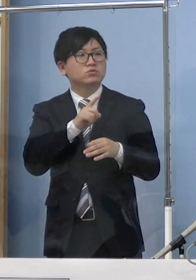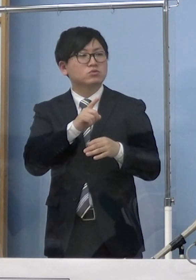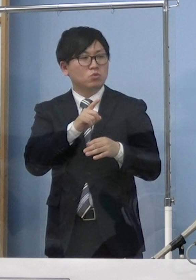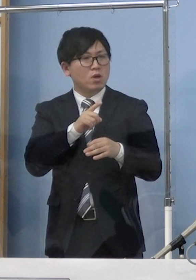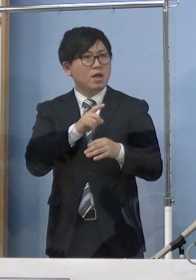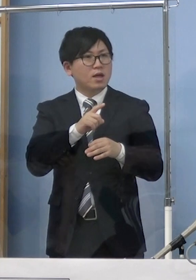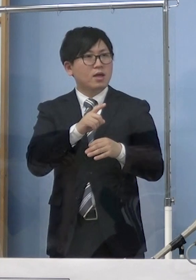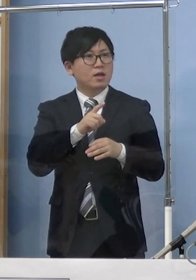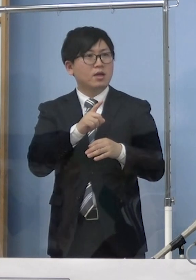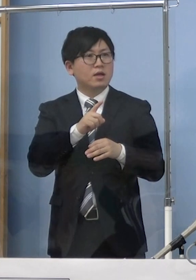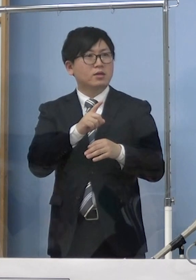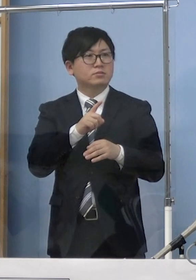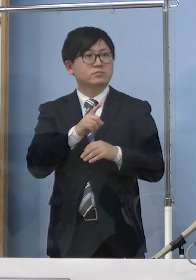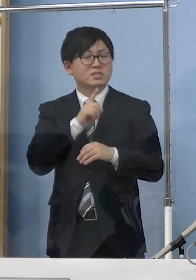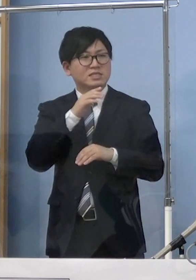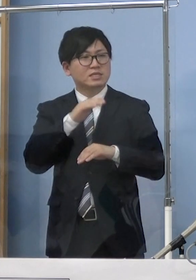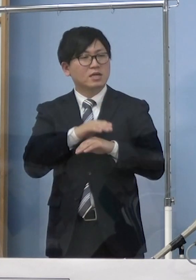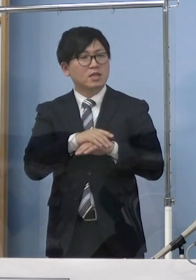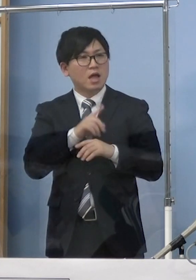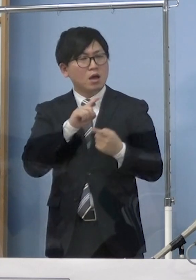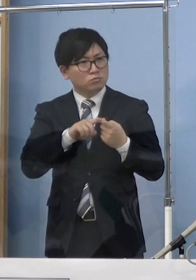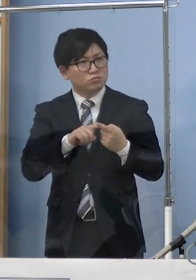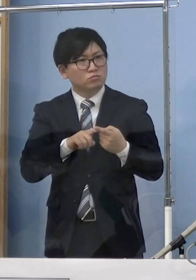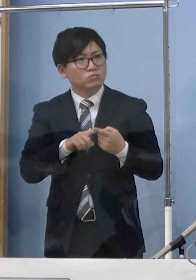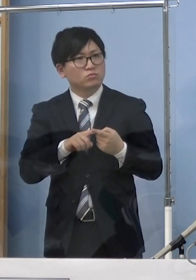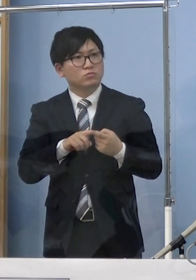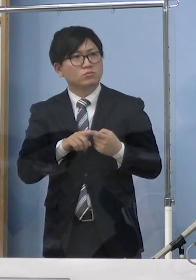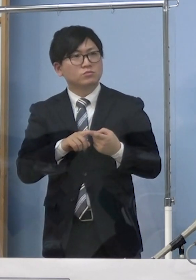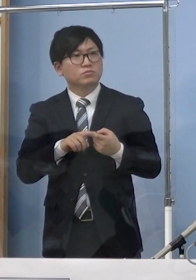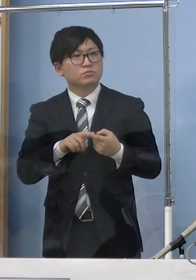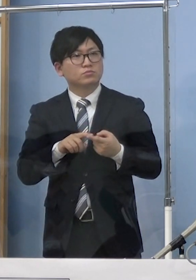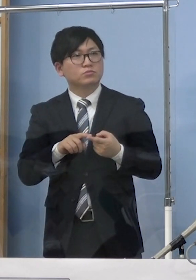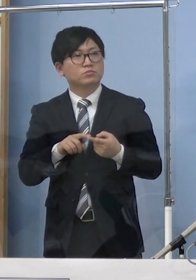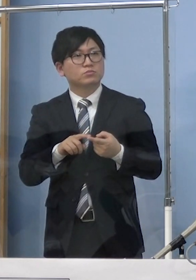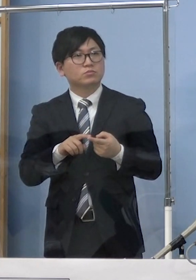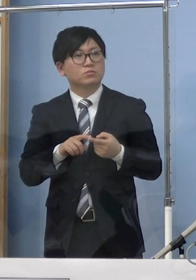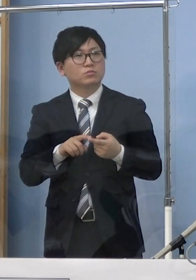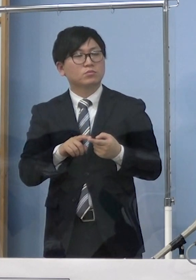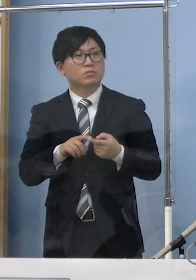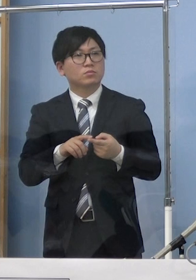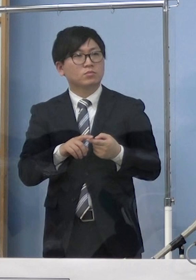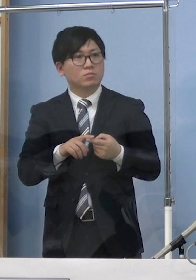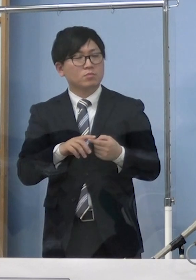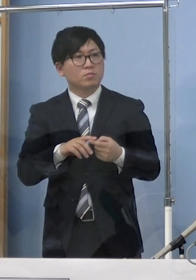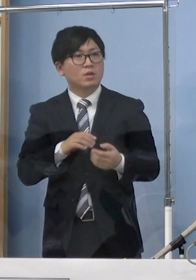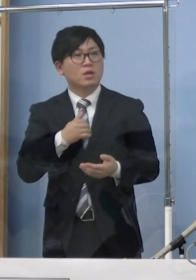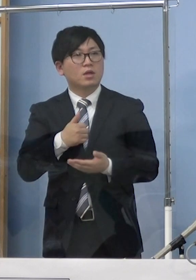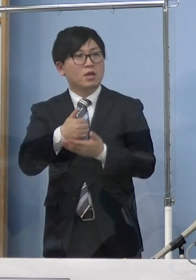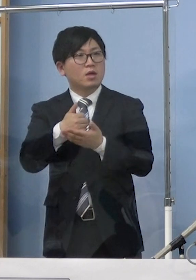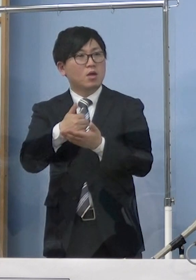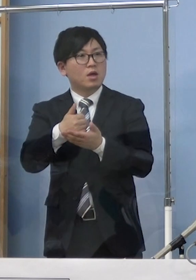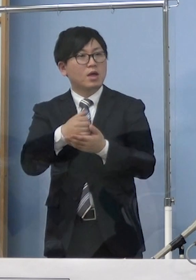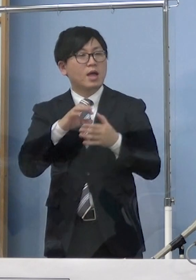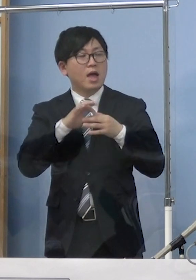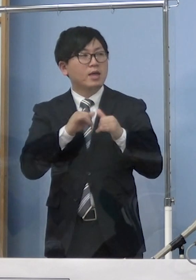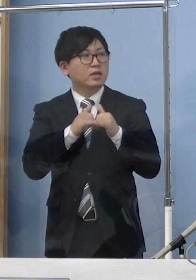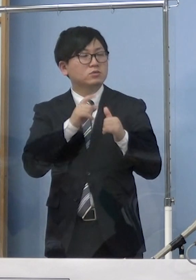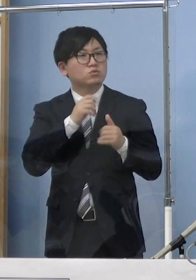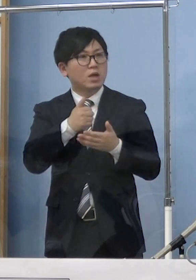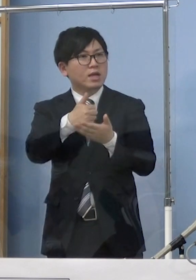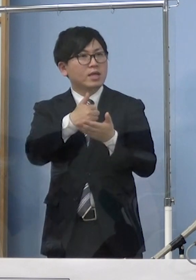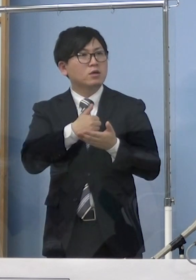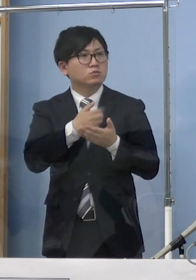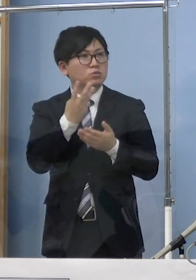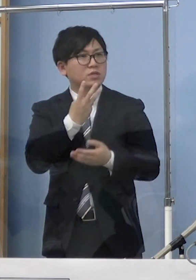、その飲食店で感染した可能性のある人っていうのは客の3人の方っていう、